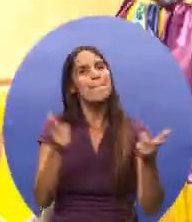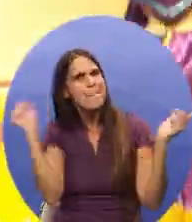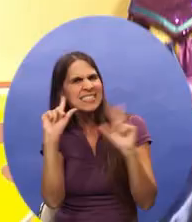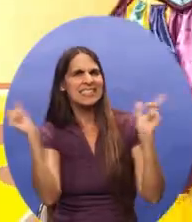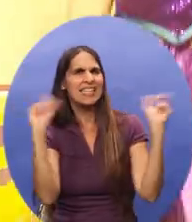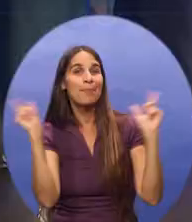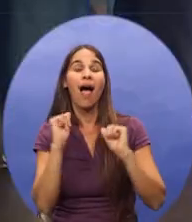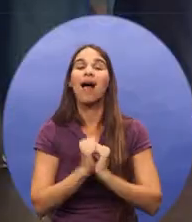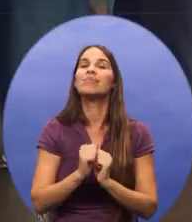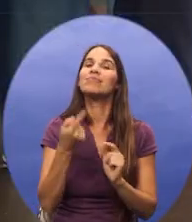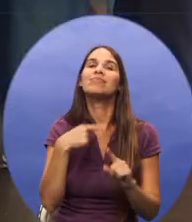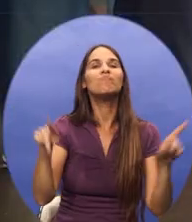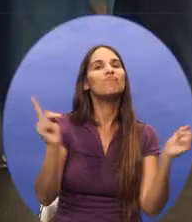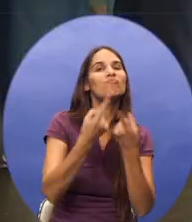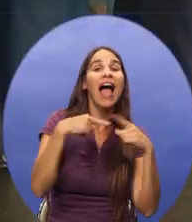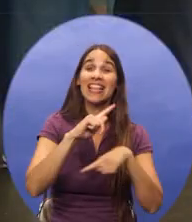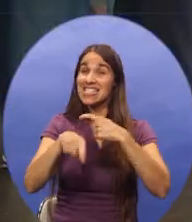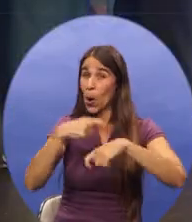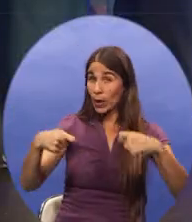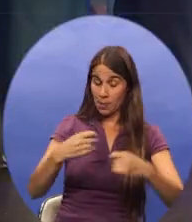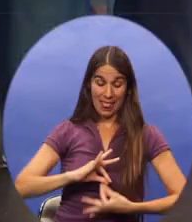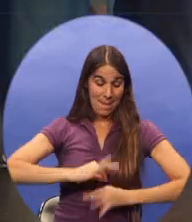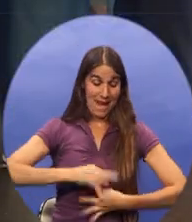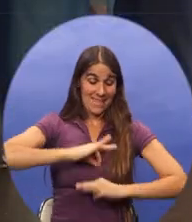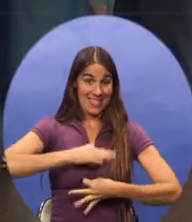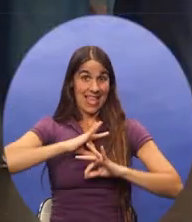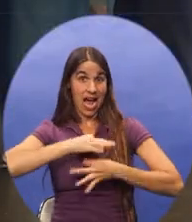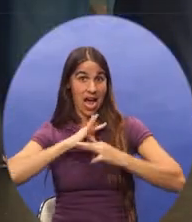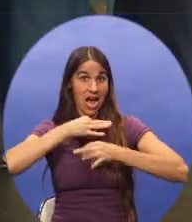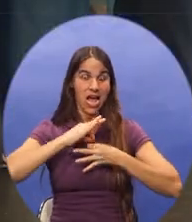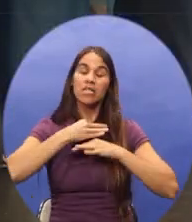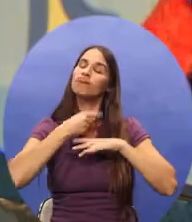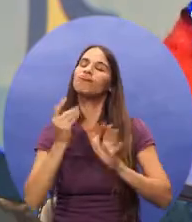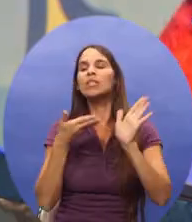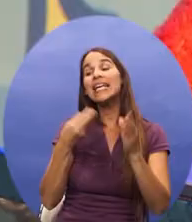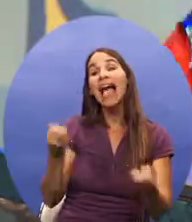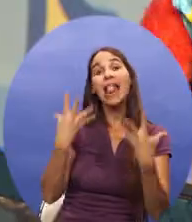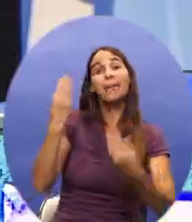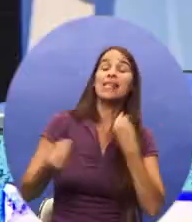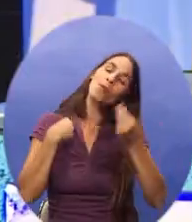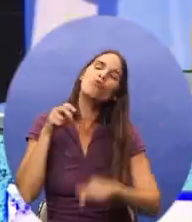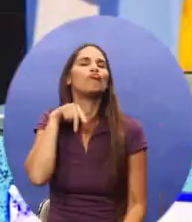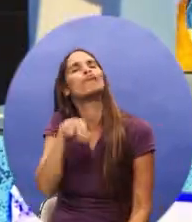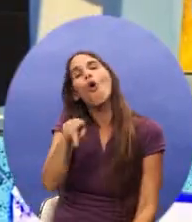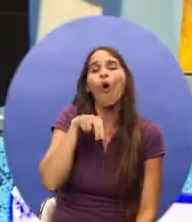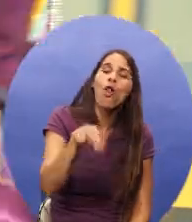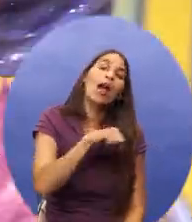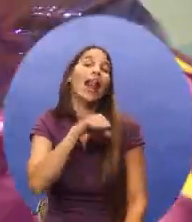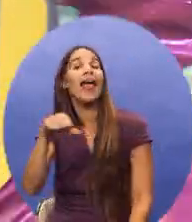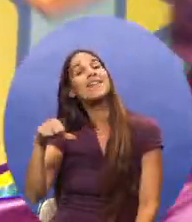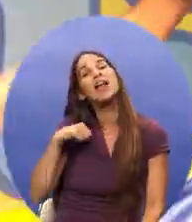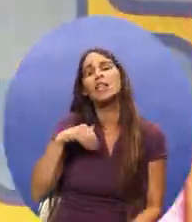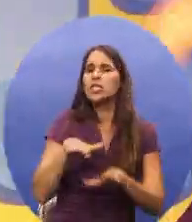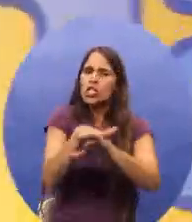השמיים. מסיבה. אני צורך את הסרוכים ומקפטר הכפתורים, ואל גן המשחקים אני